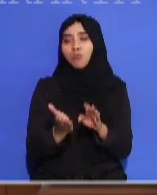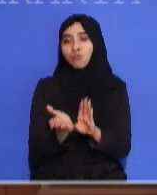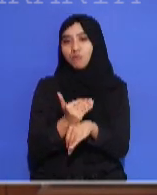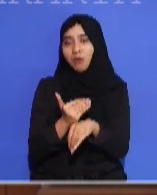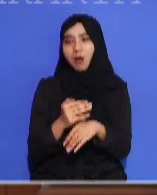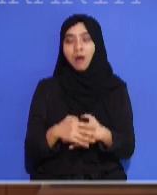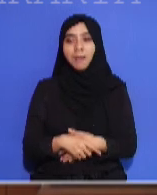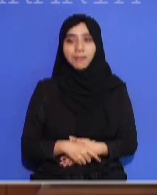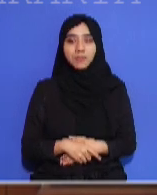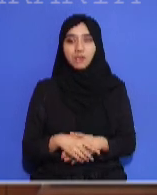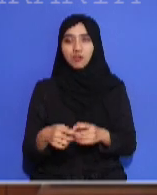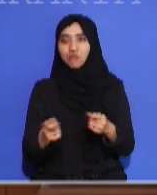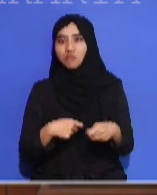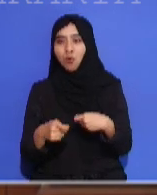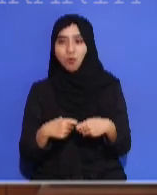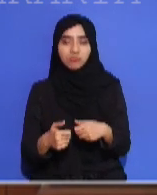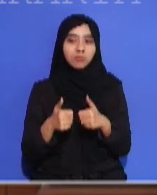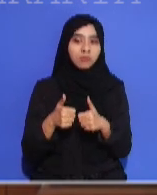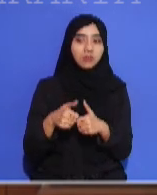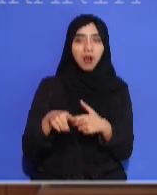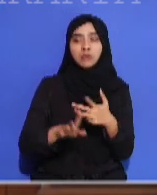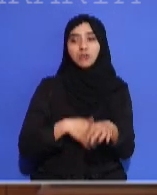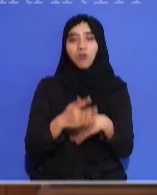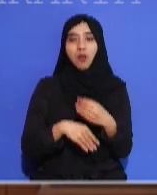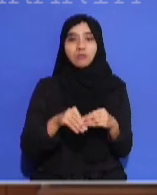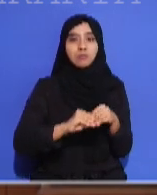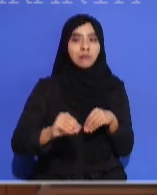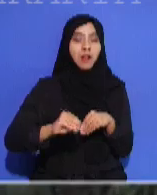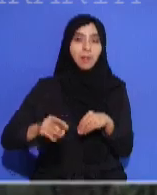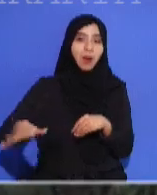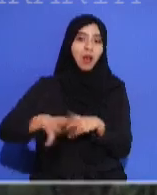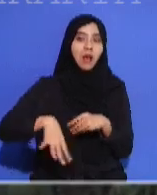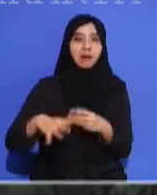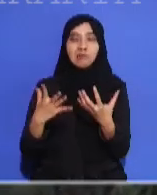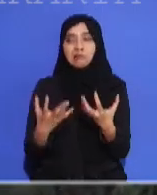namung dipun kendelaken saged ngeridu olah tetanen lahan gesik.